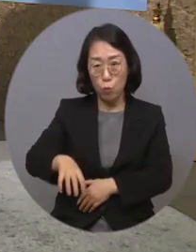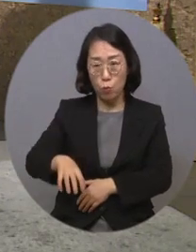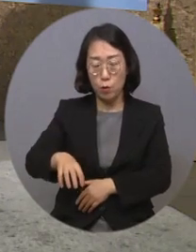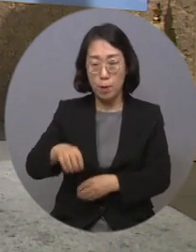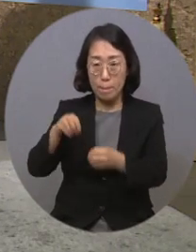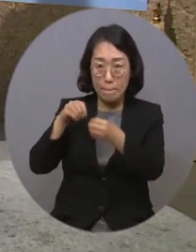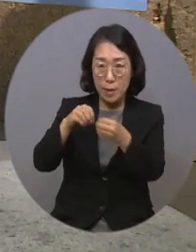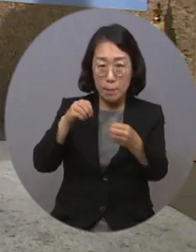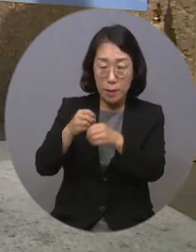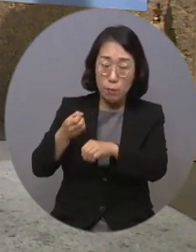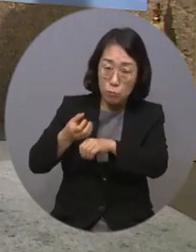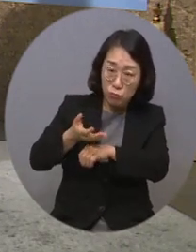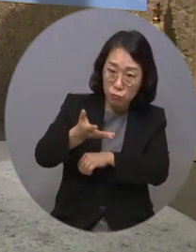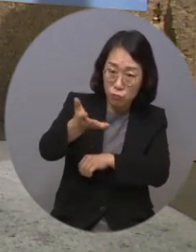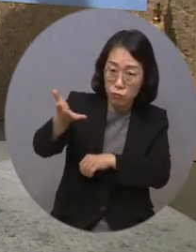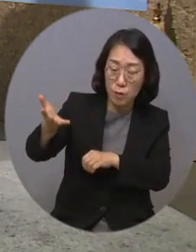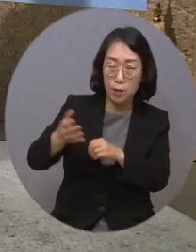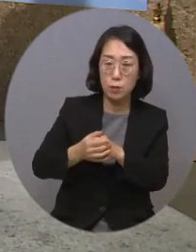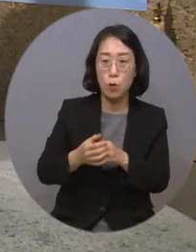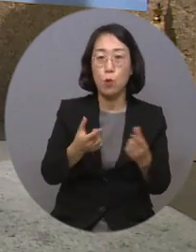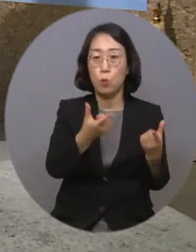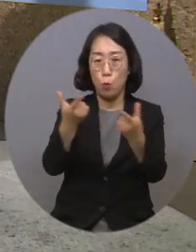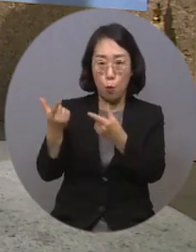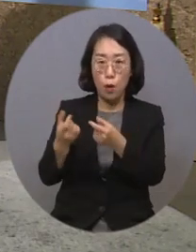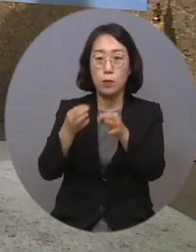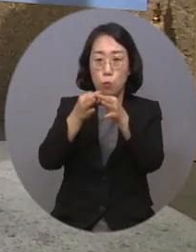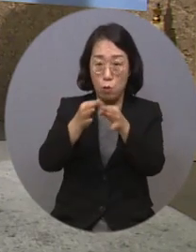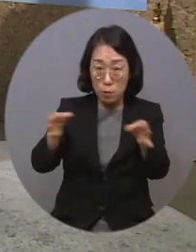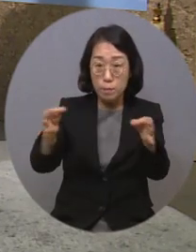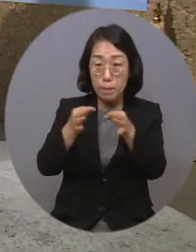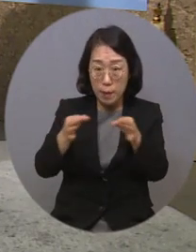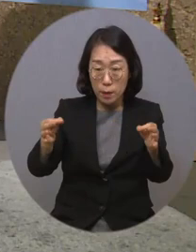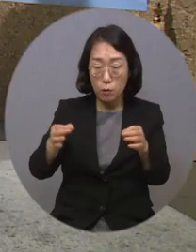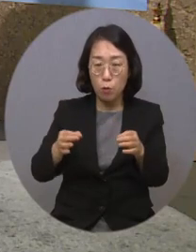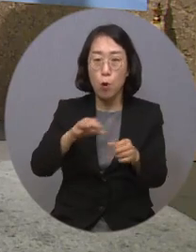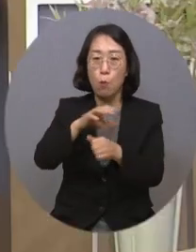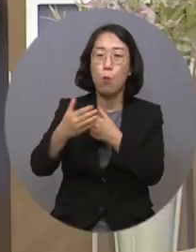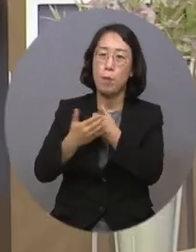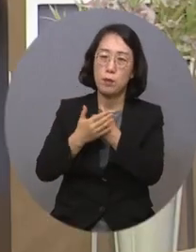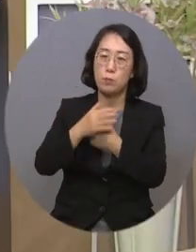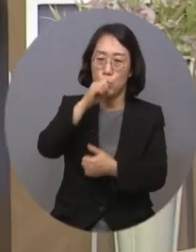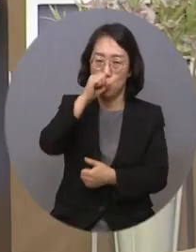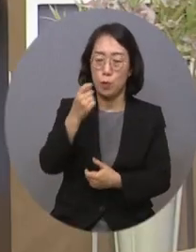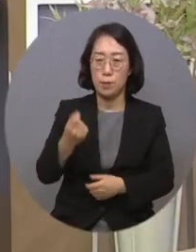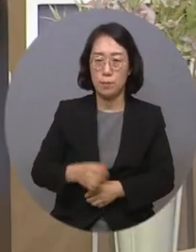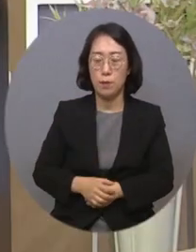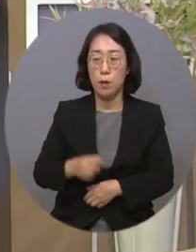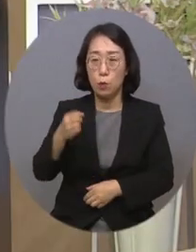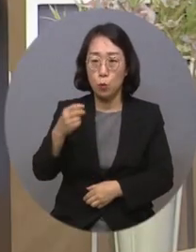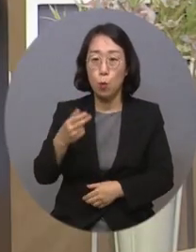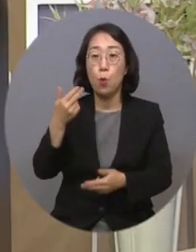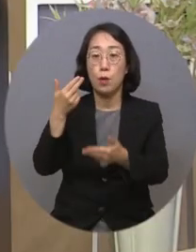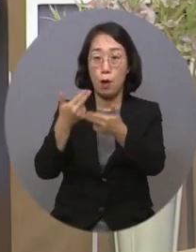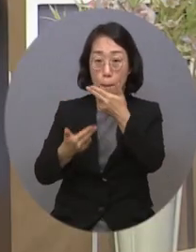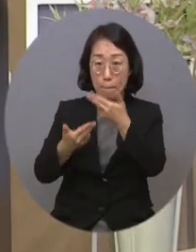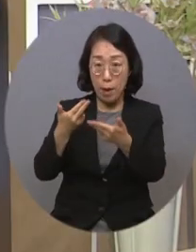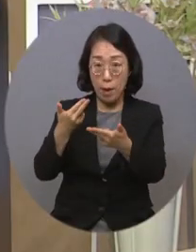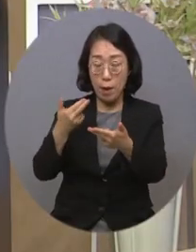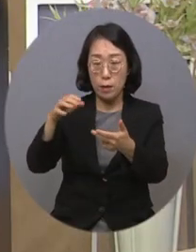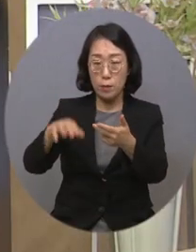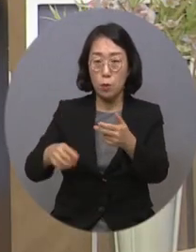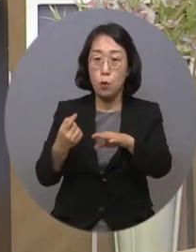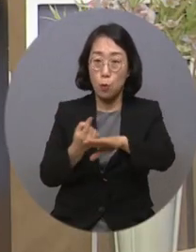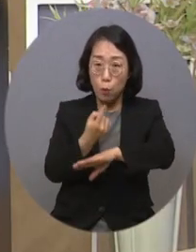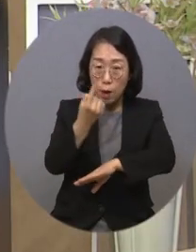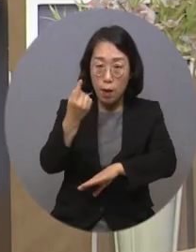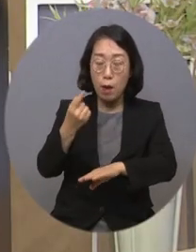퍼져나가서 네, 네. 단일 임금 체제라든지 이런 네. 부분이 좀 보장이 되면 네. 좋겠습니다. 네. 그리고 또 이 협회에서 지금 이